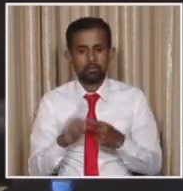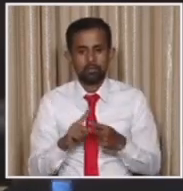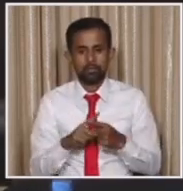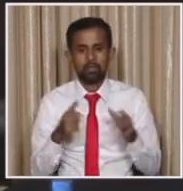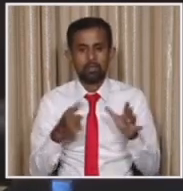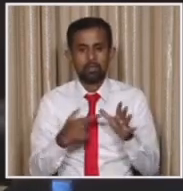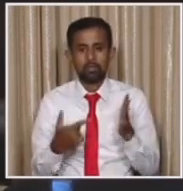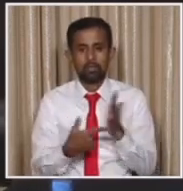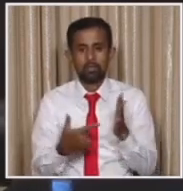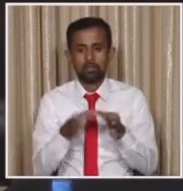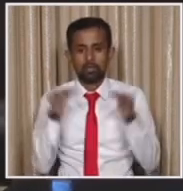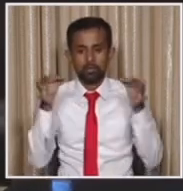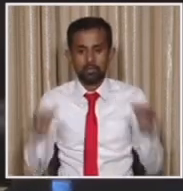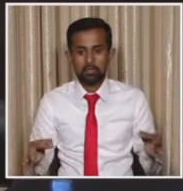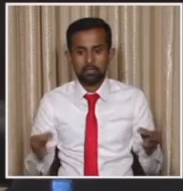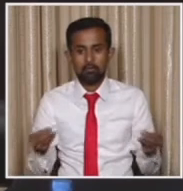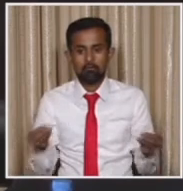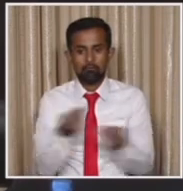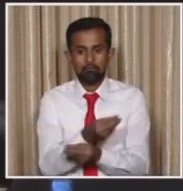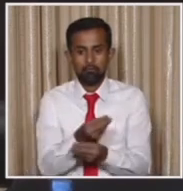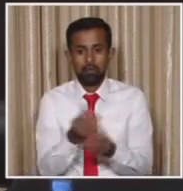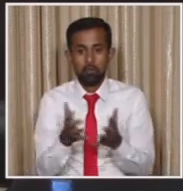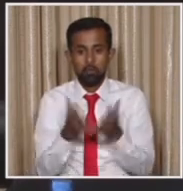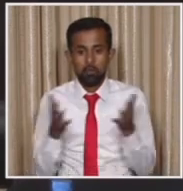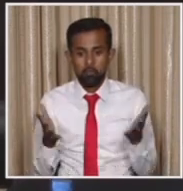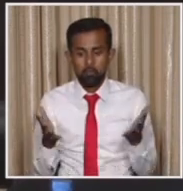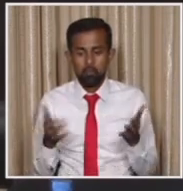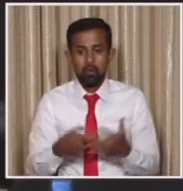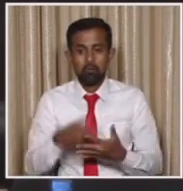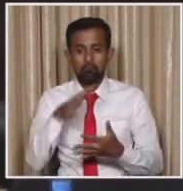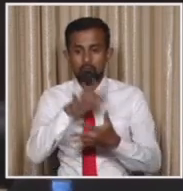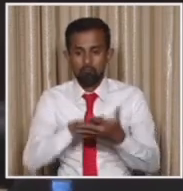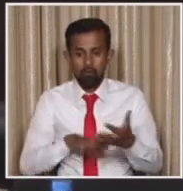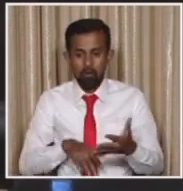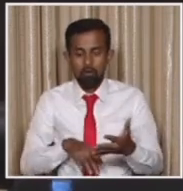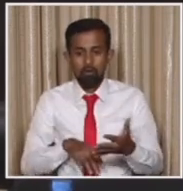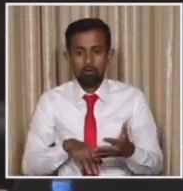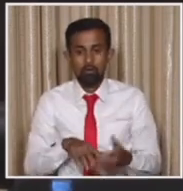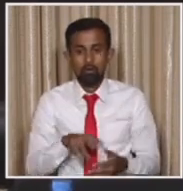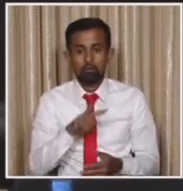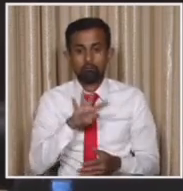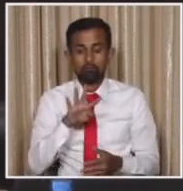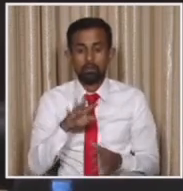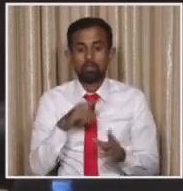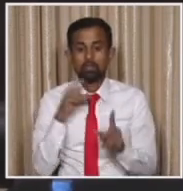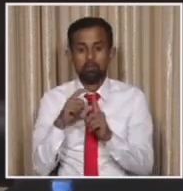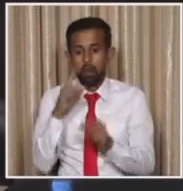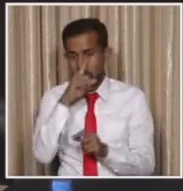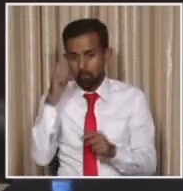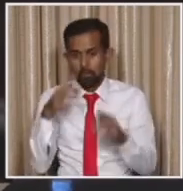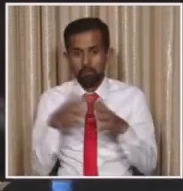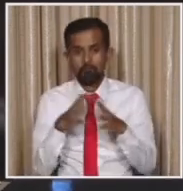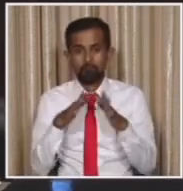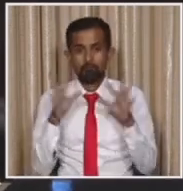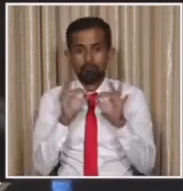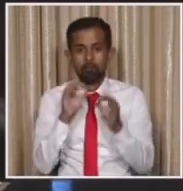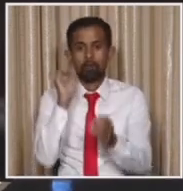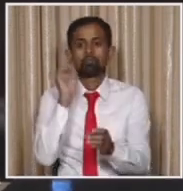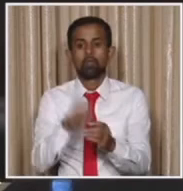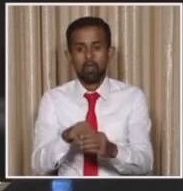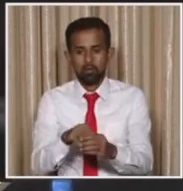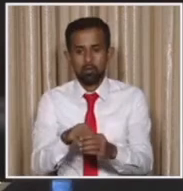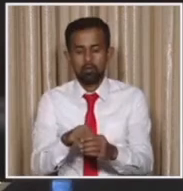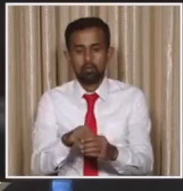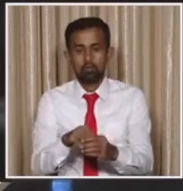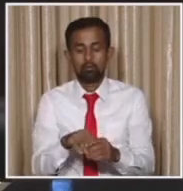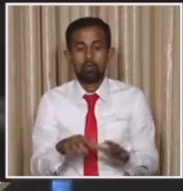ටෙන්ඩර් ප්‍රසම්පාදන ගිවිසුම් වර්ධනය කර ගැනීම පිළිබඳ වාර්තාවක් 24 දෙසැම්බර් වෙනකොට වෙබ් අඩවියක පළ කරන්න ඕනේ. ඒ කියන්නේ